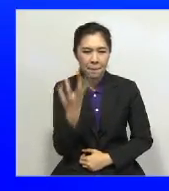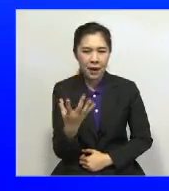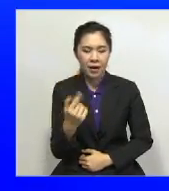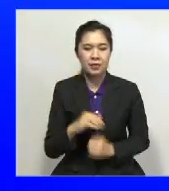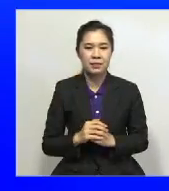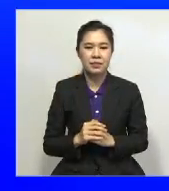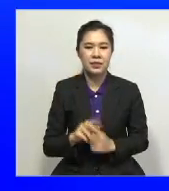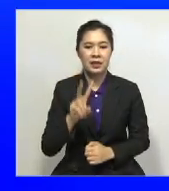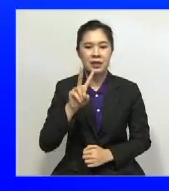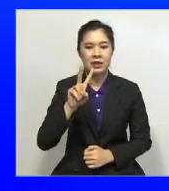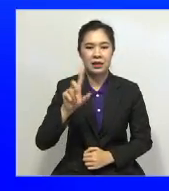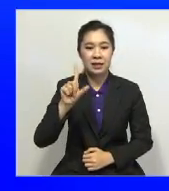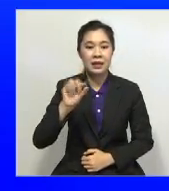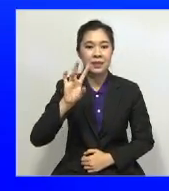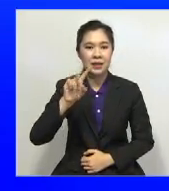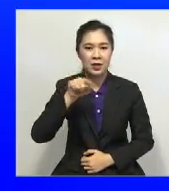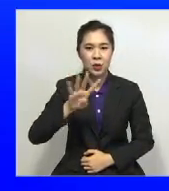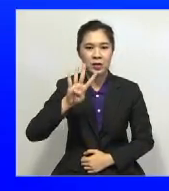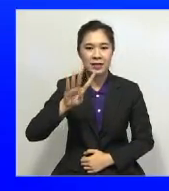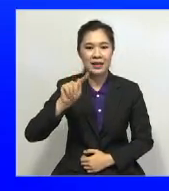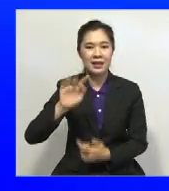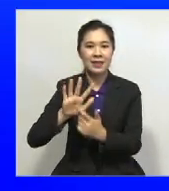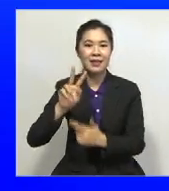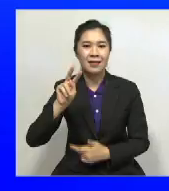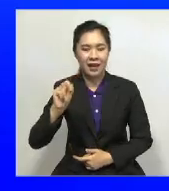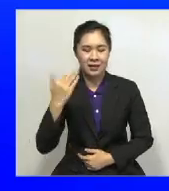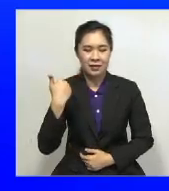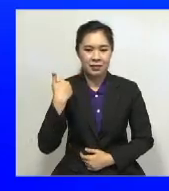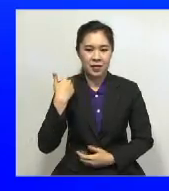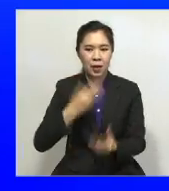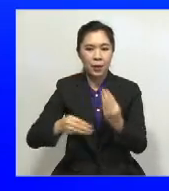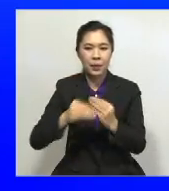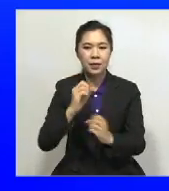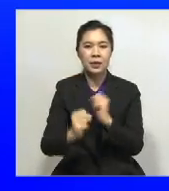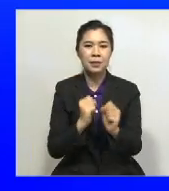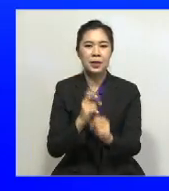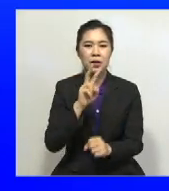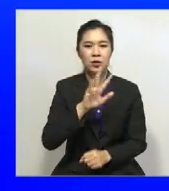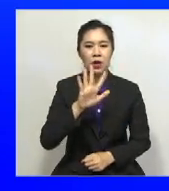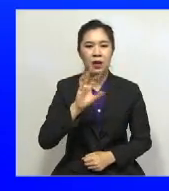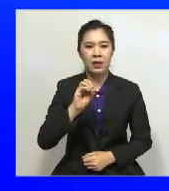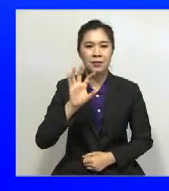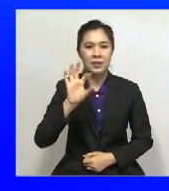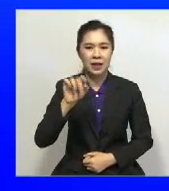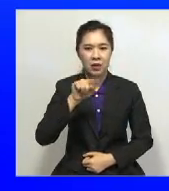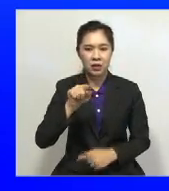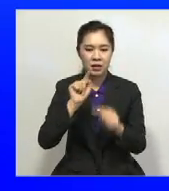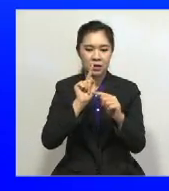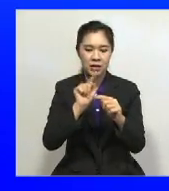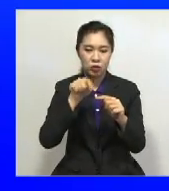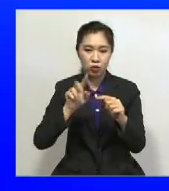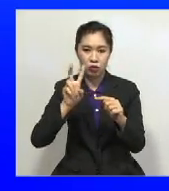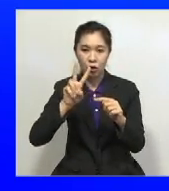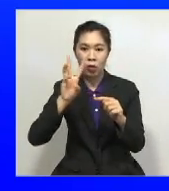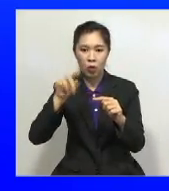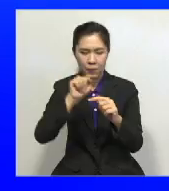ง 27,400,000 ตันค่ะก็เพิ่มขึ้นจากปี2559ถึงร้อยละ 1.26 หรือคิ